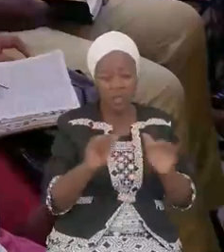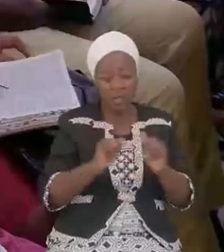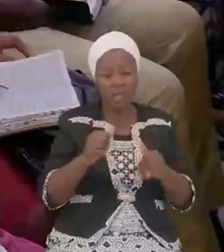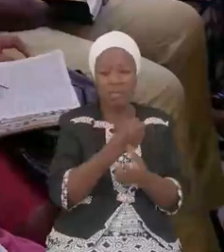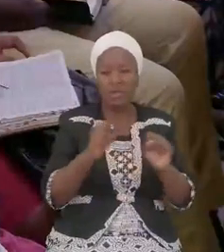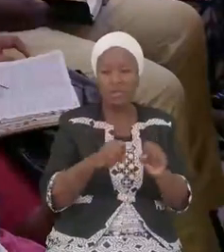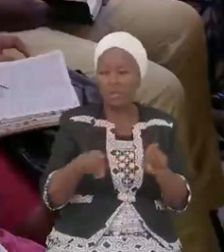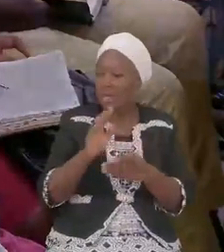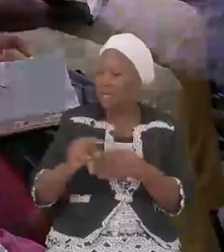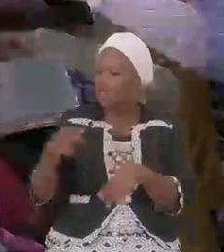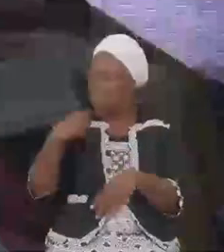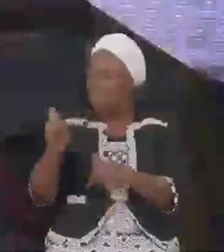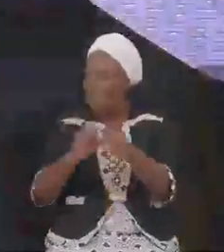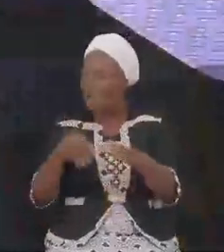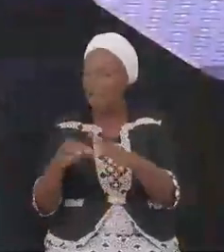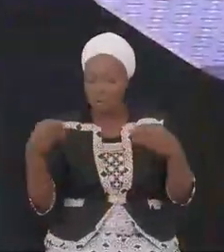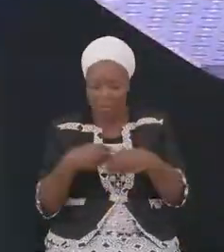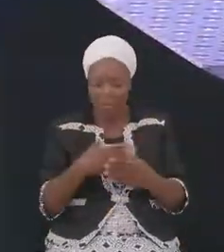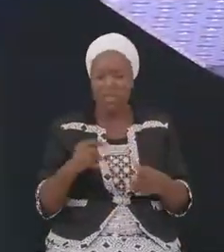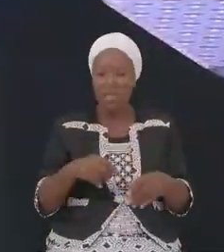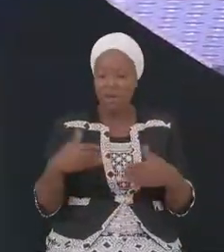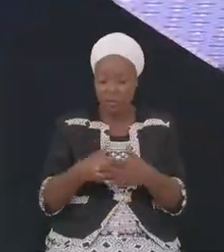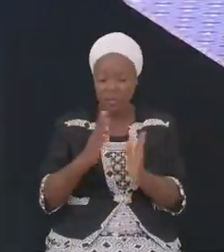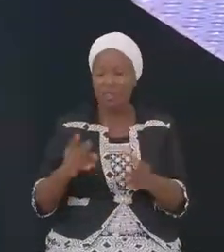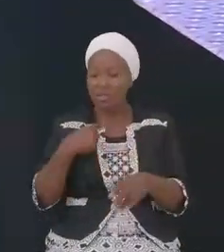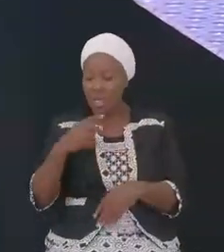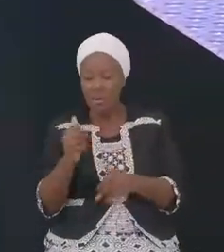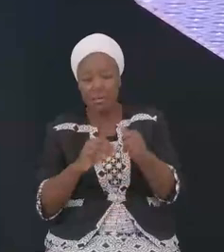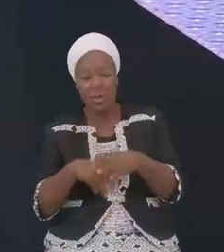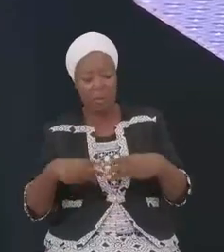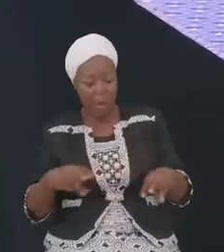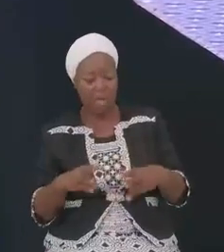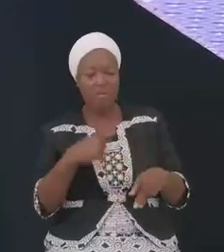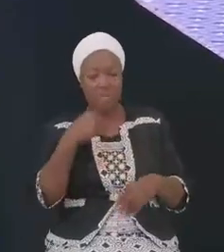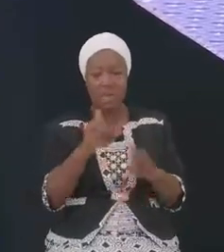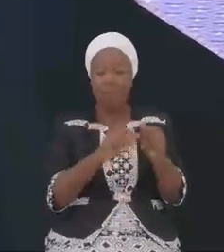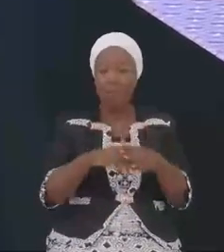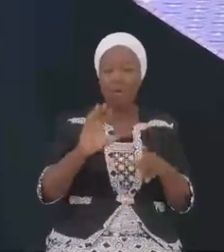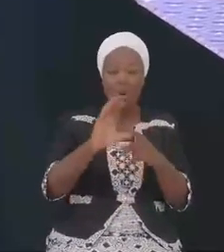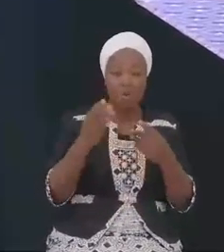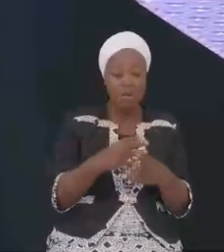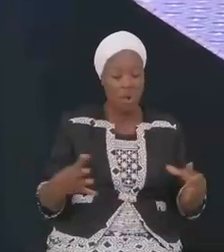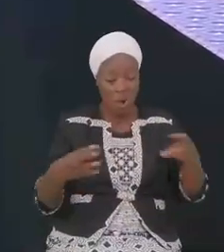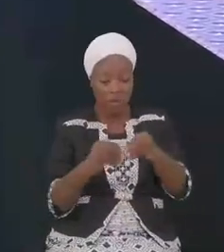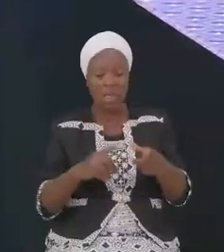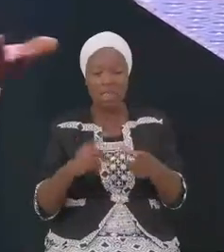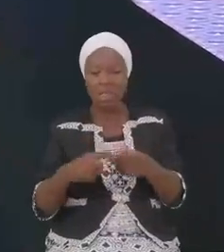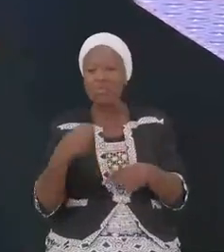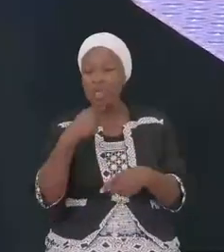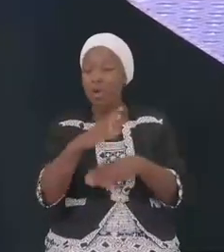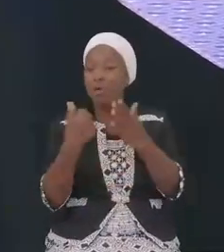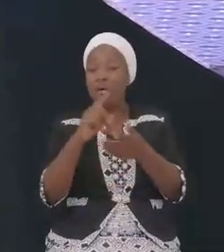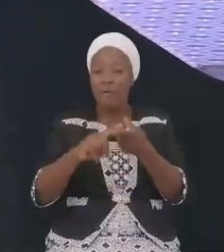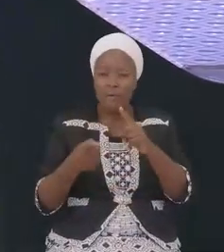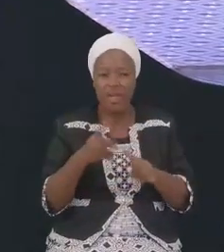tu parles de cela à tout le monde dans ton bureau, tout le monde dans ta communauté, tes proches, et tous